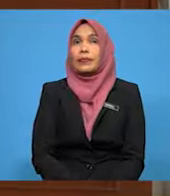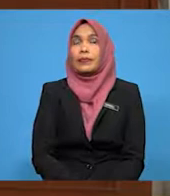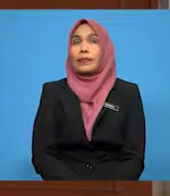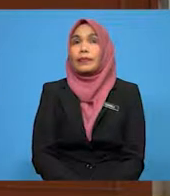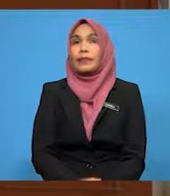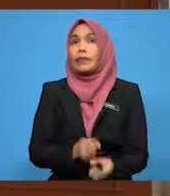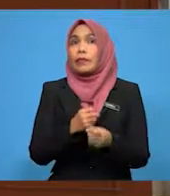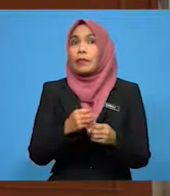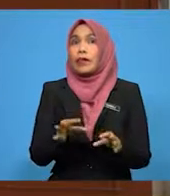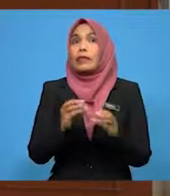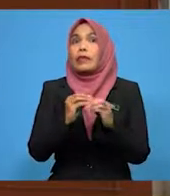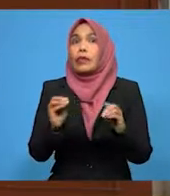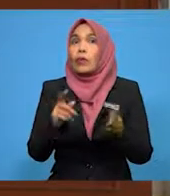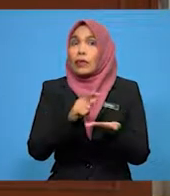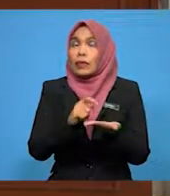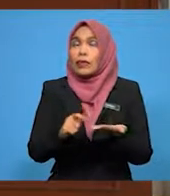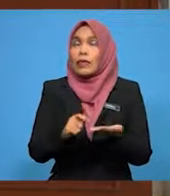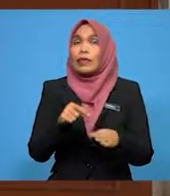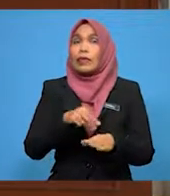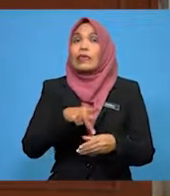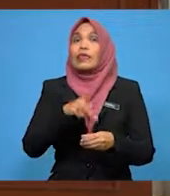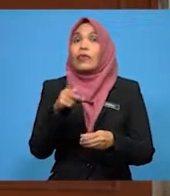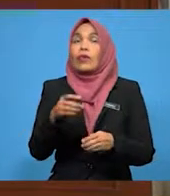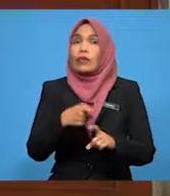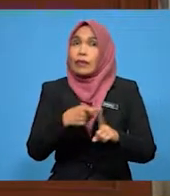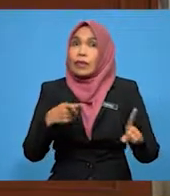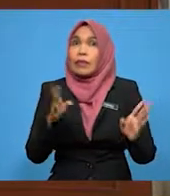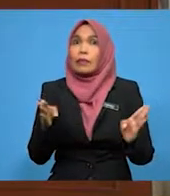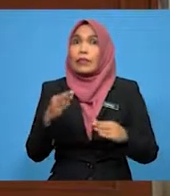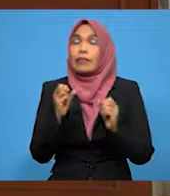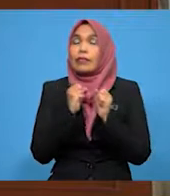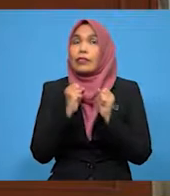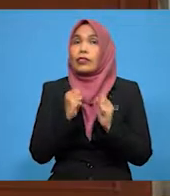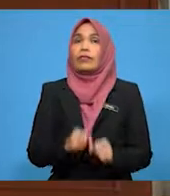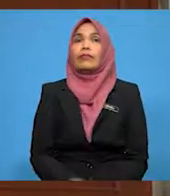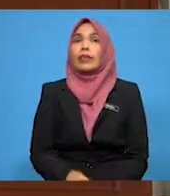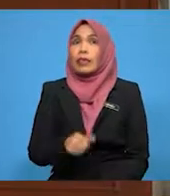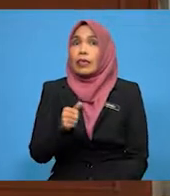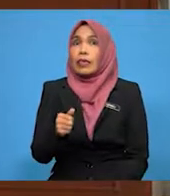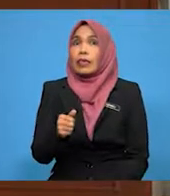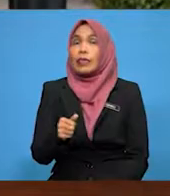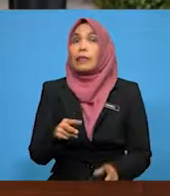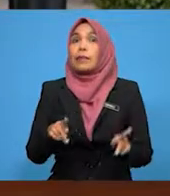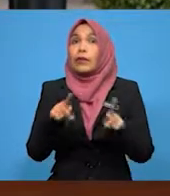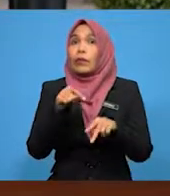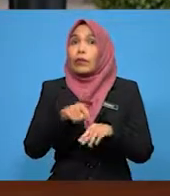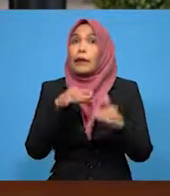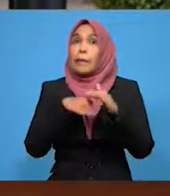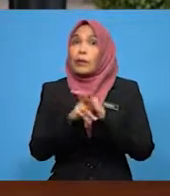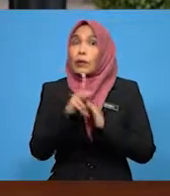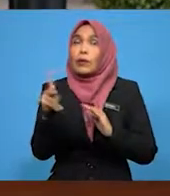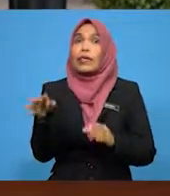Selepas telur tetasan dikeluarkan dari bilik sejuk, ia perlu dimasukkan ke dalam seta. Oleh